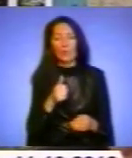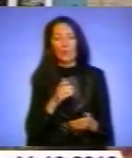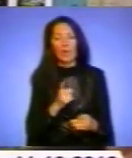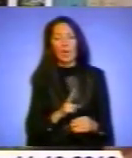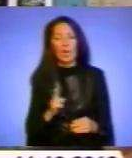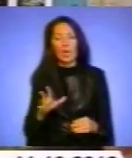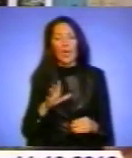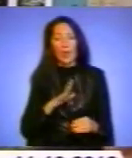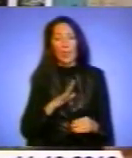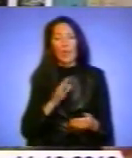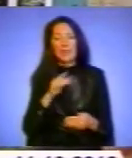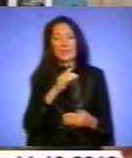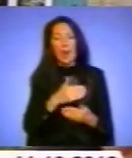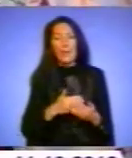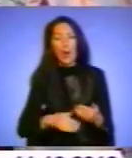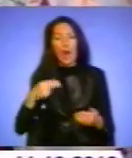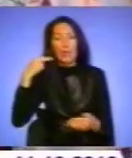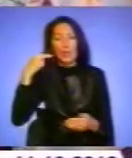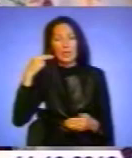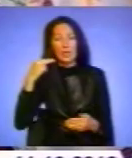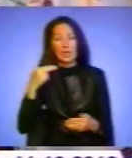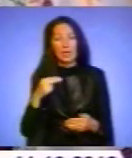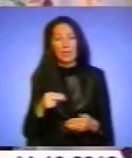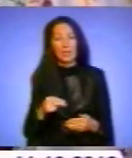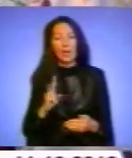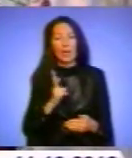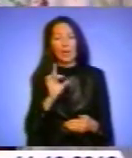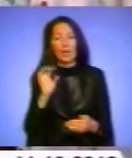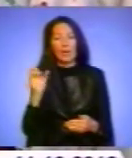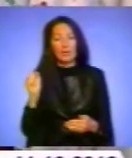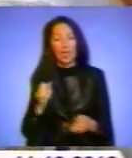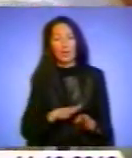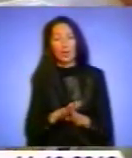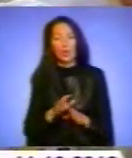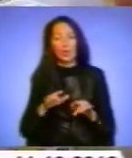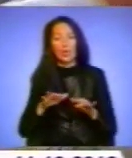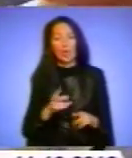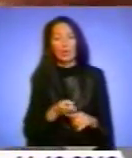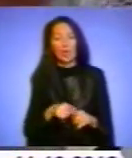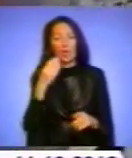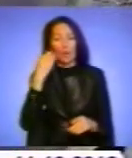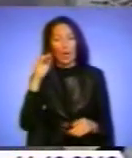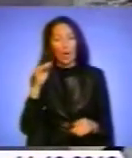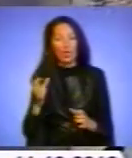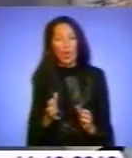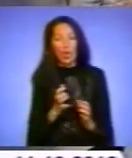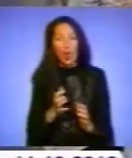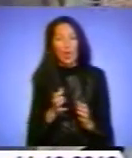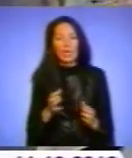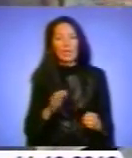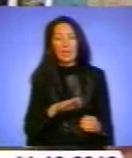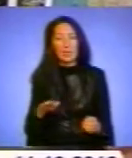який був за програмою президента. В Красному реалізують заходи, які поліпшать догляд за дітьми з неблагополучних та неповних